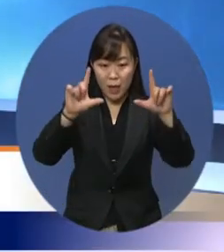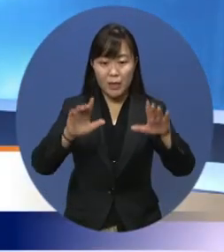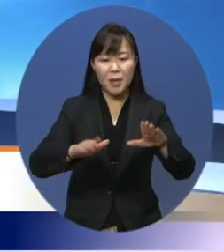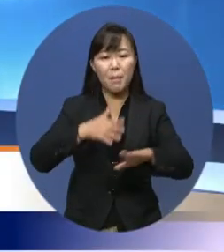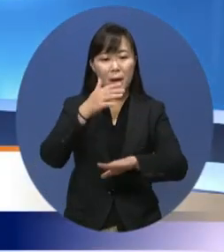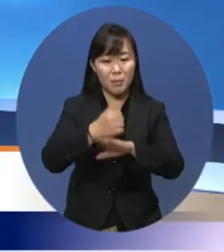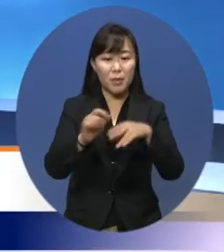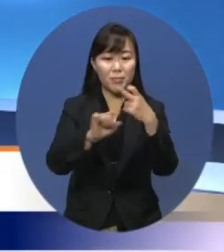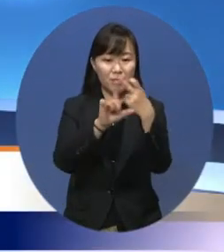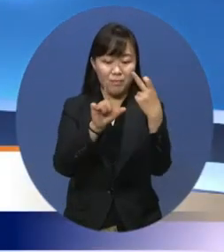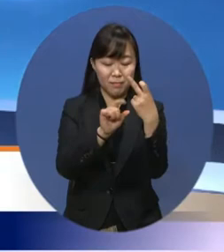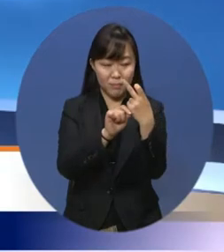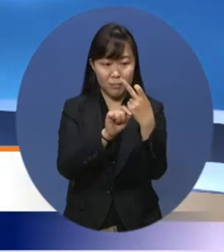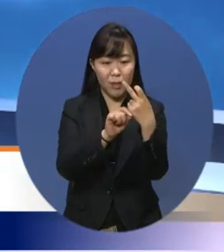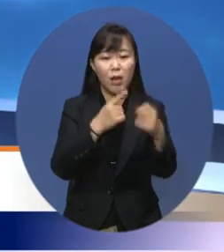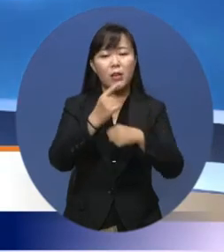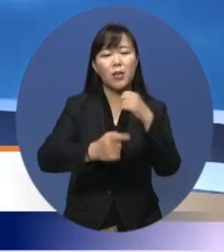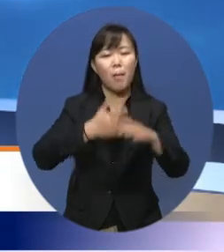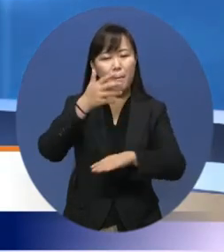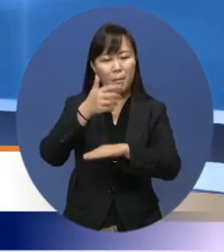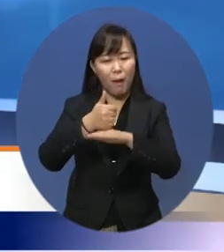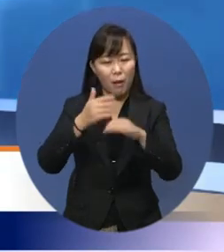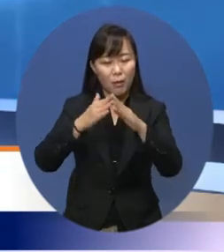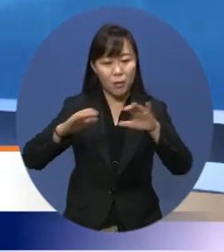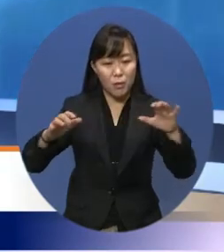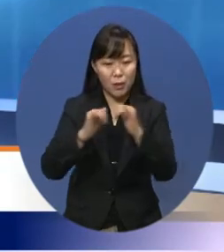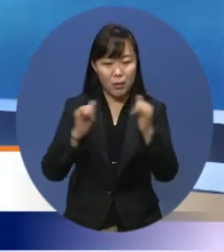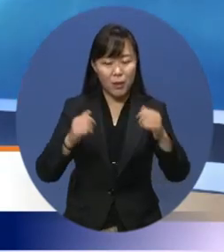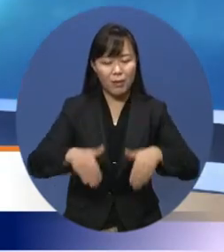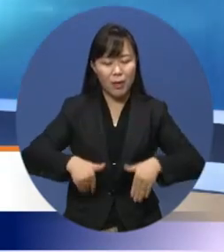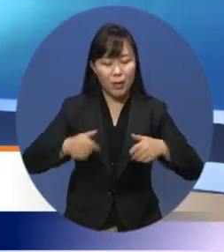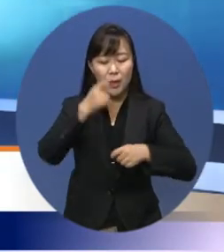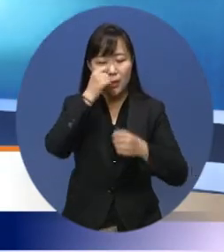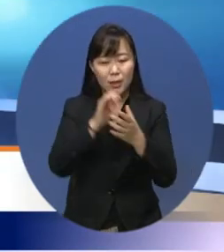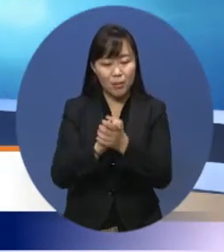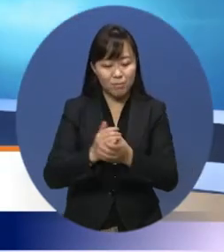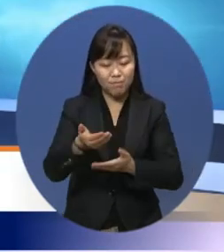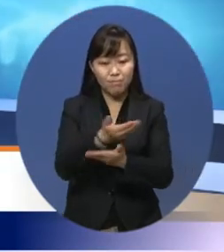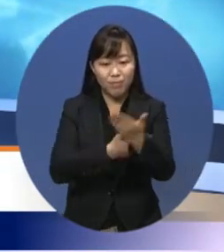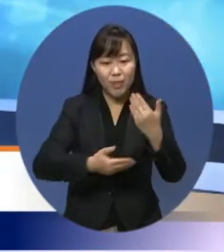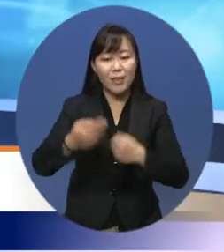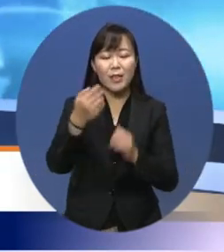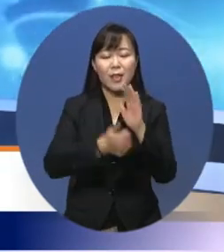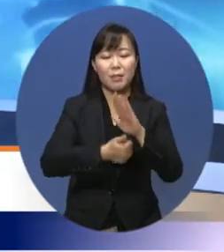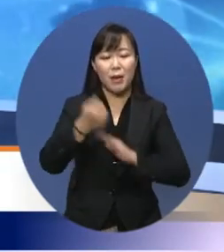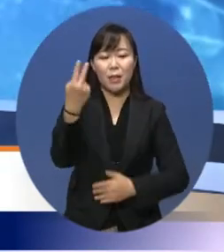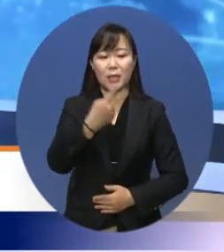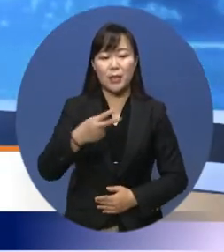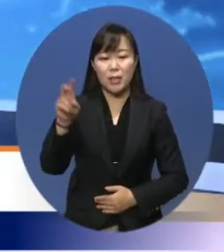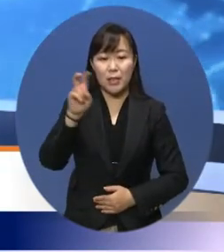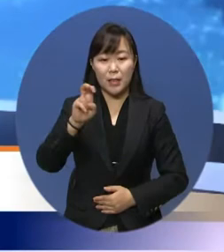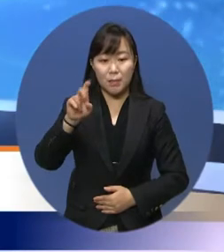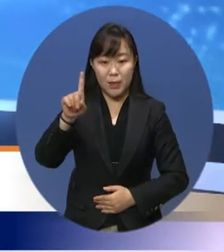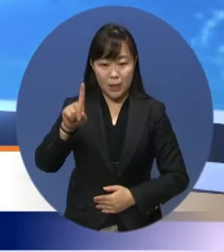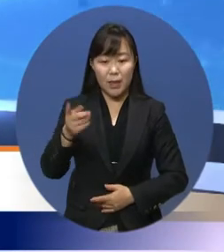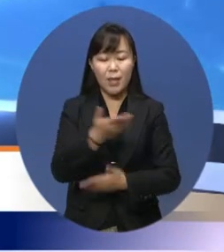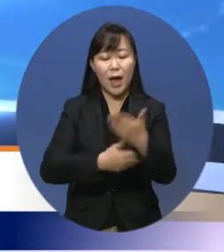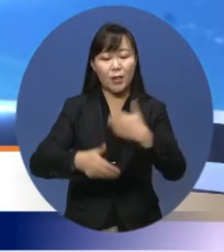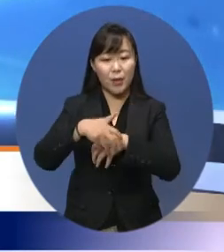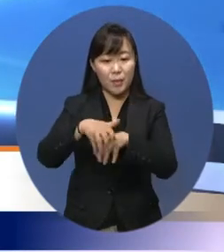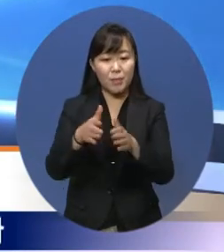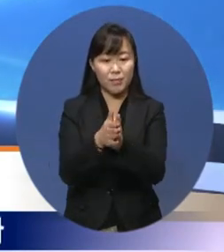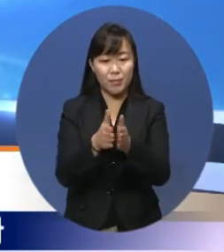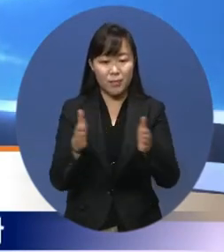마지막 달입니다. 연말연시 이웃들과 따뜻한 정을 나누는 희망 2021 나눔 캠페인이